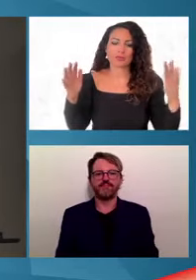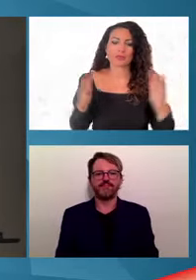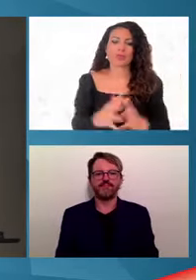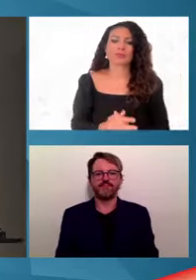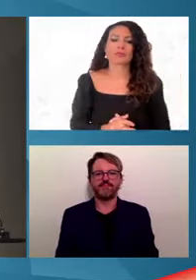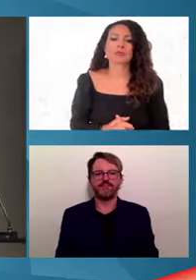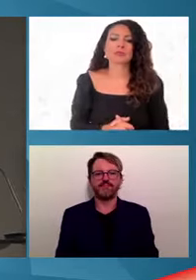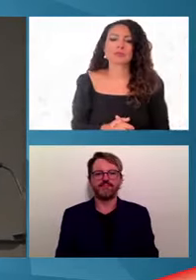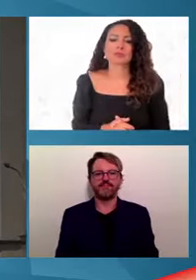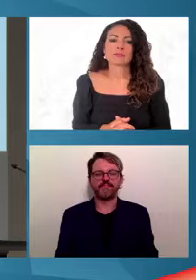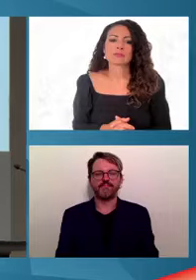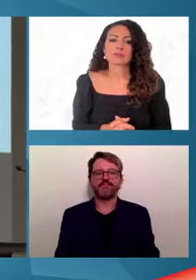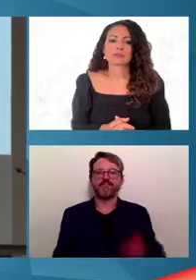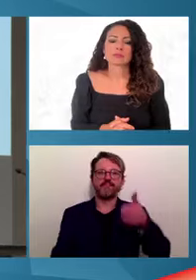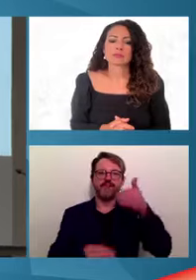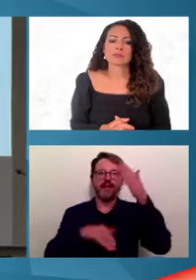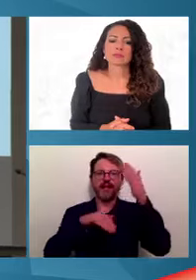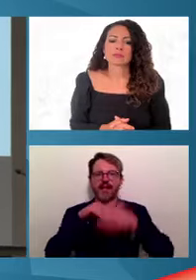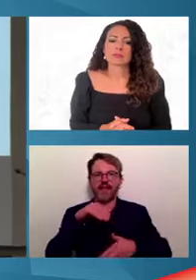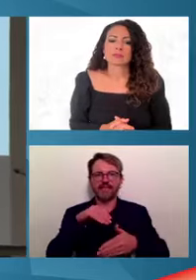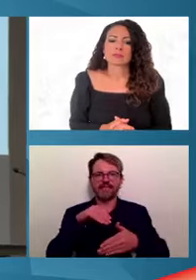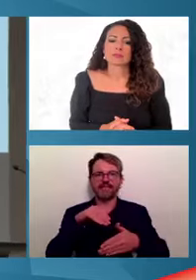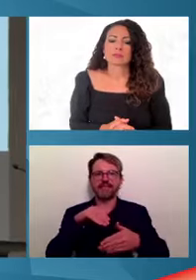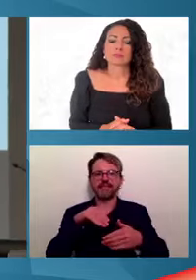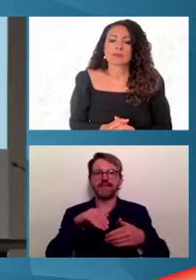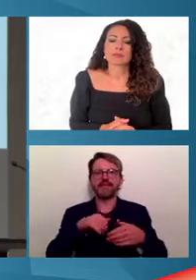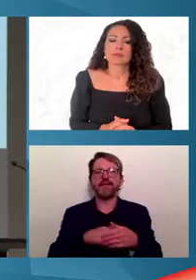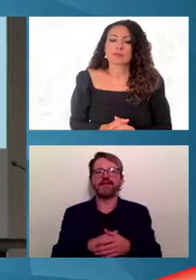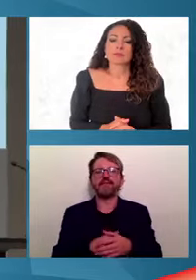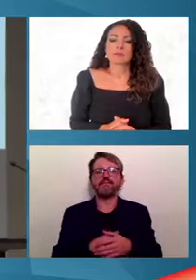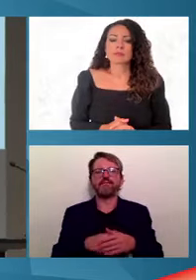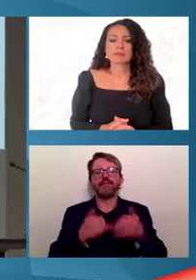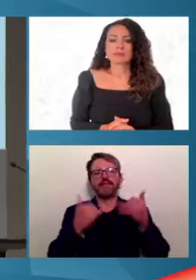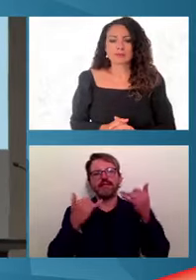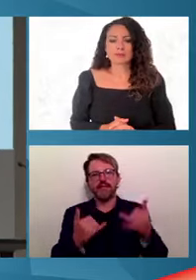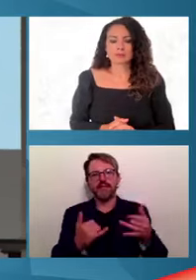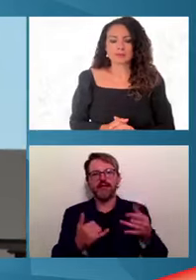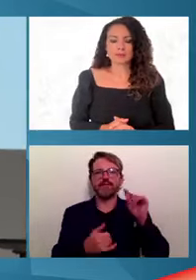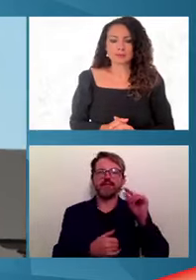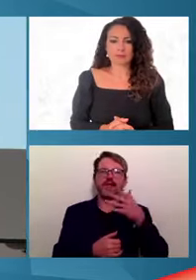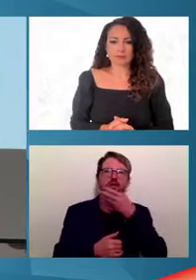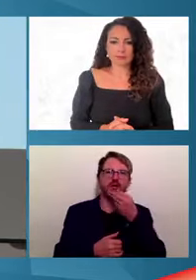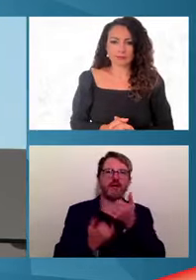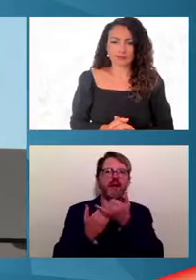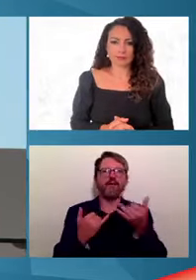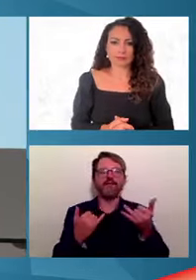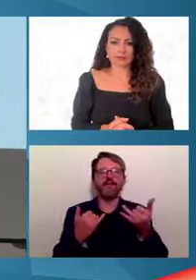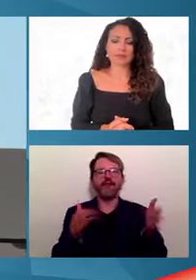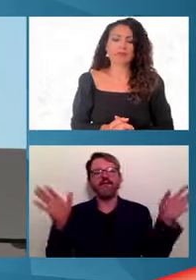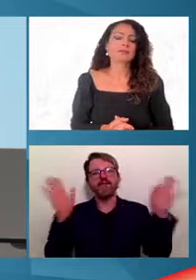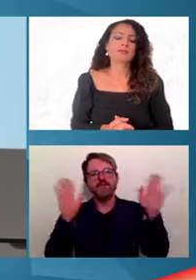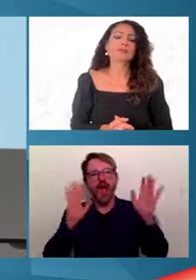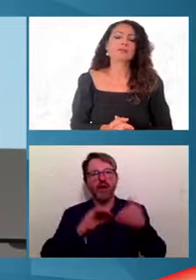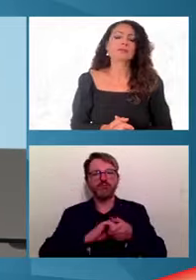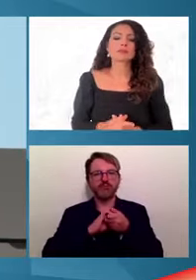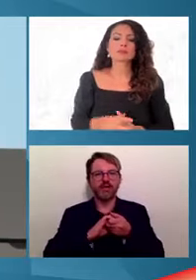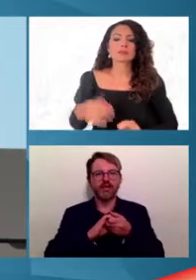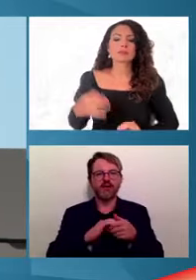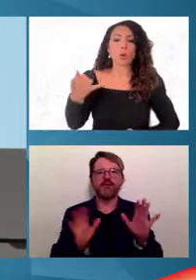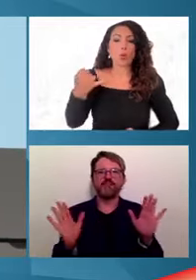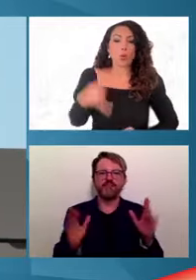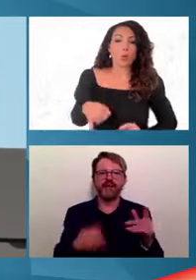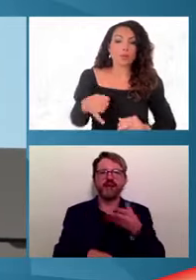Ein letztes noch, das hat ja alles jetzt ein bisschen den Geschmack von Abschied und ja,